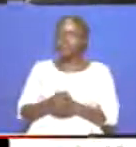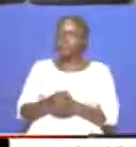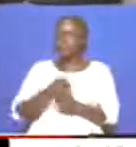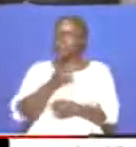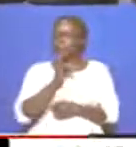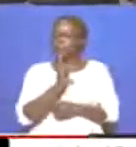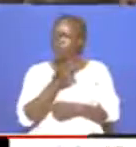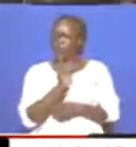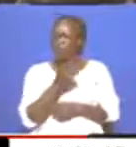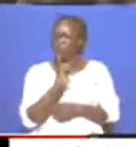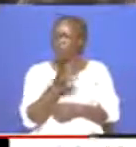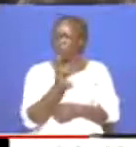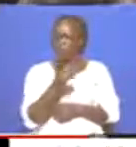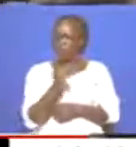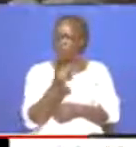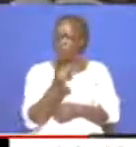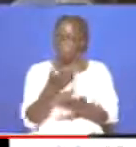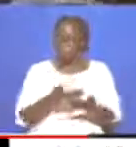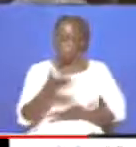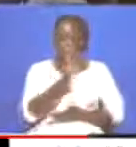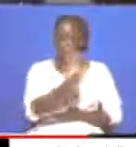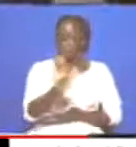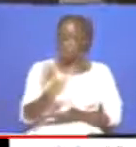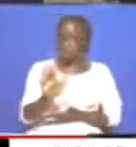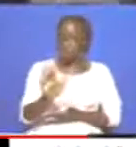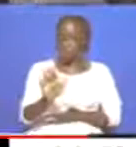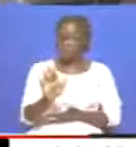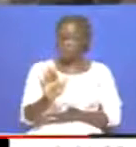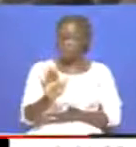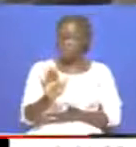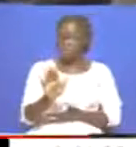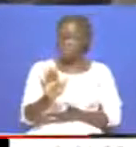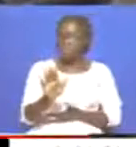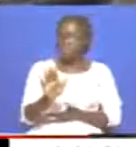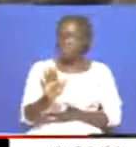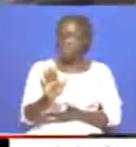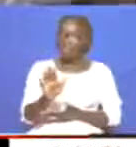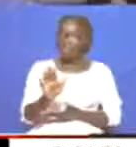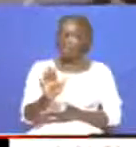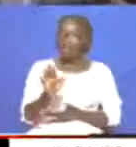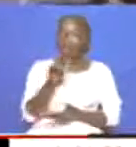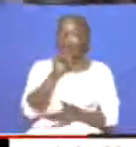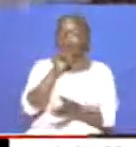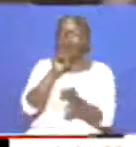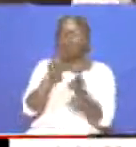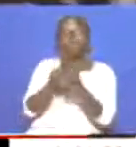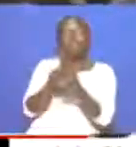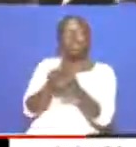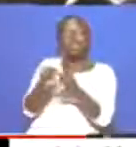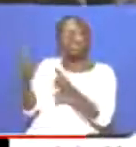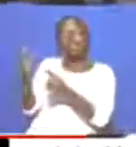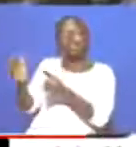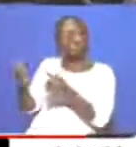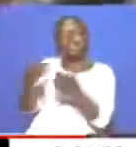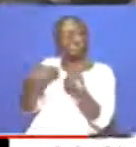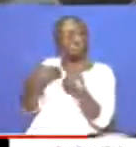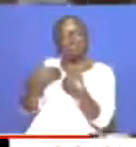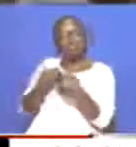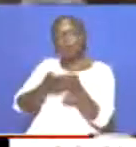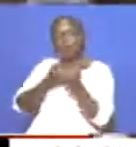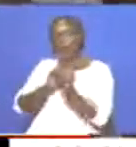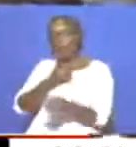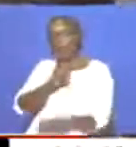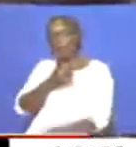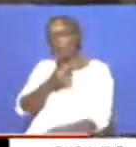Wacha nitoe onyo mbele yenu ya kwamba tumekuwa na wandugu zangu wa pande ile wanatishia watu ya